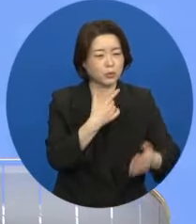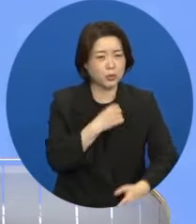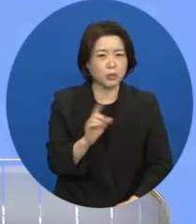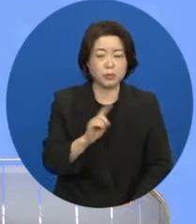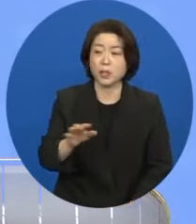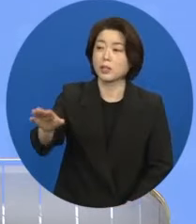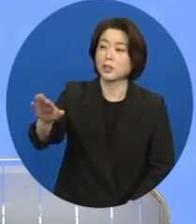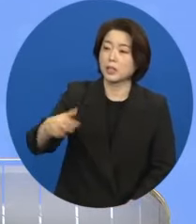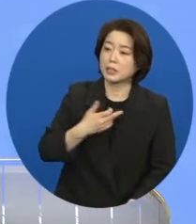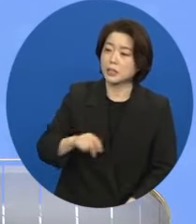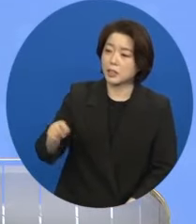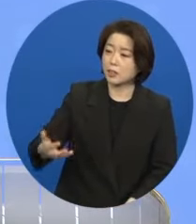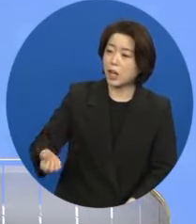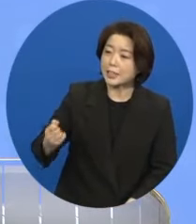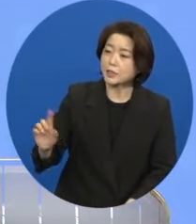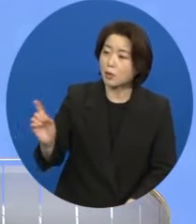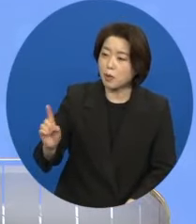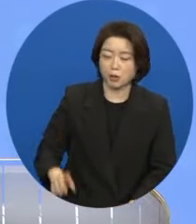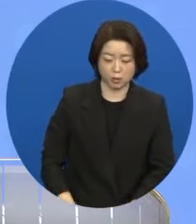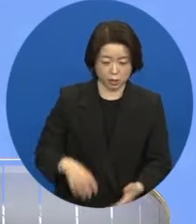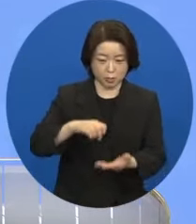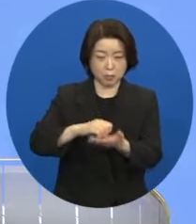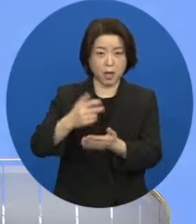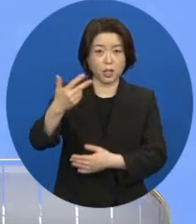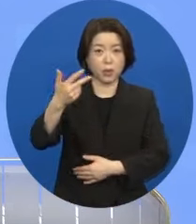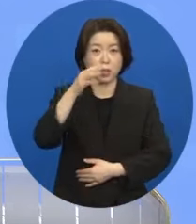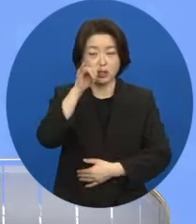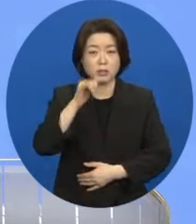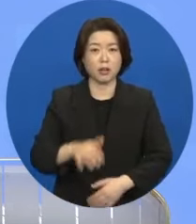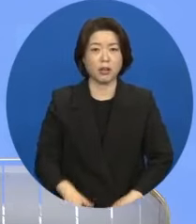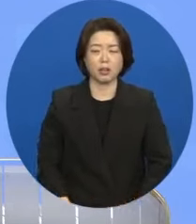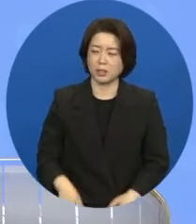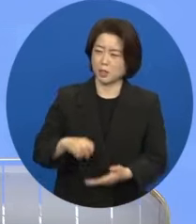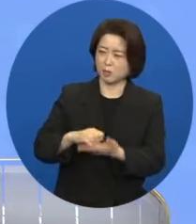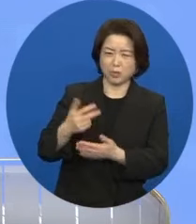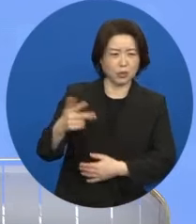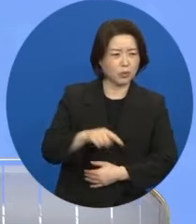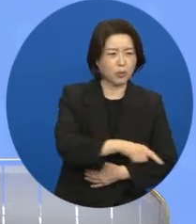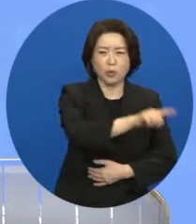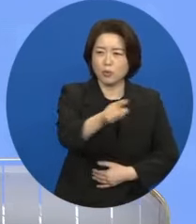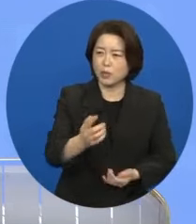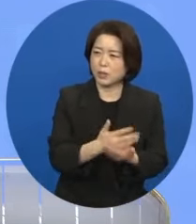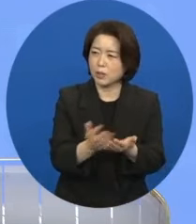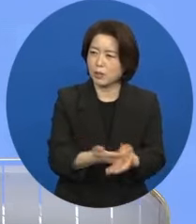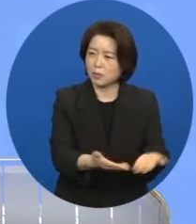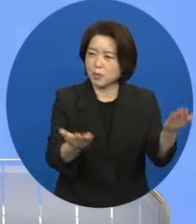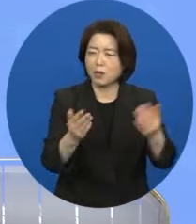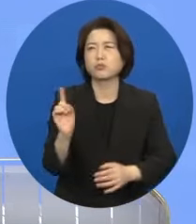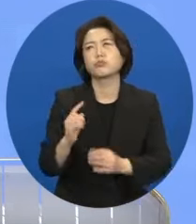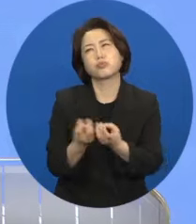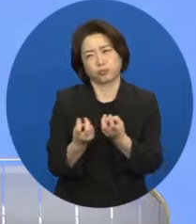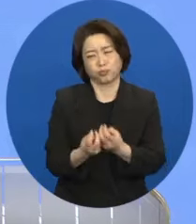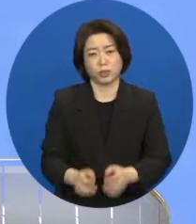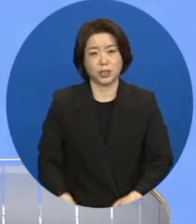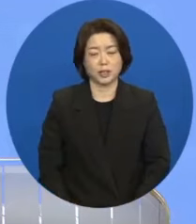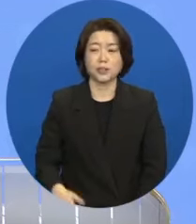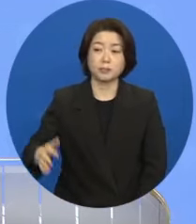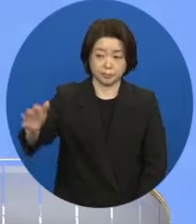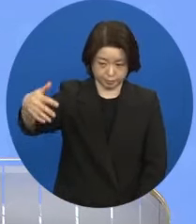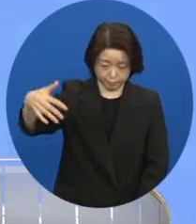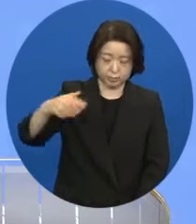갖고 있니 그러니까 빵 일곱 개가 있답니다 아 빵 일곱 개를 어떻게이 사람들을 수많은 사람들을 먹입니까 근데